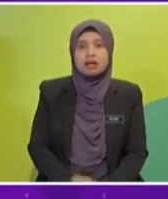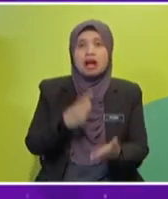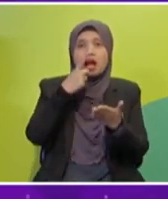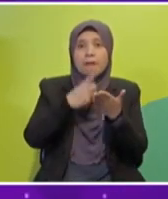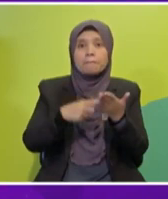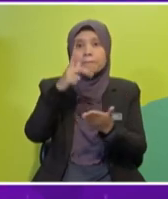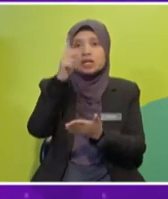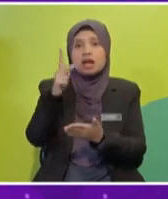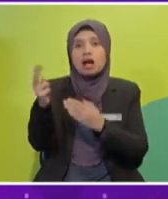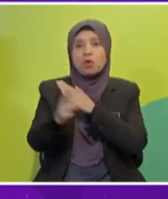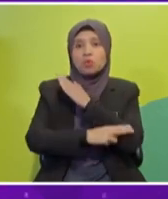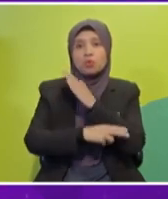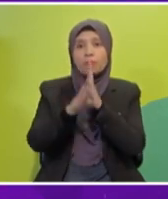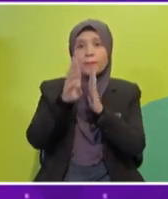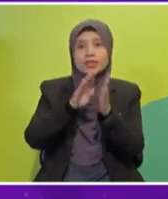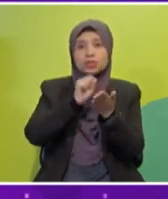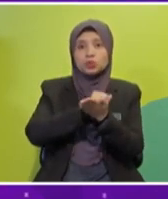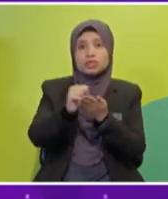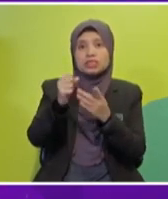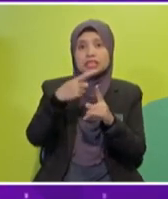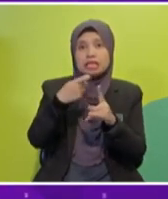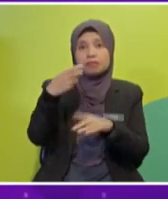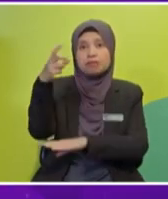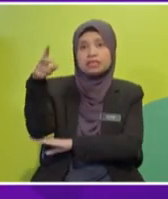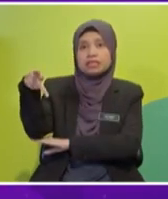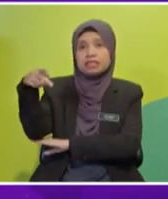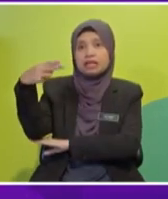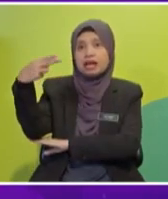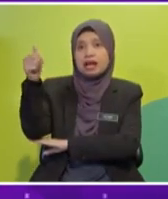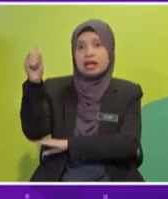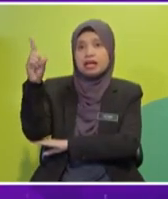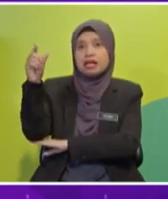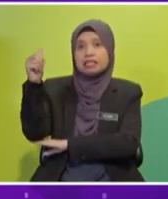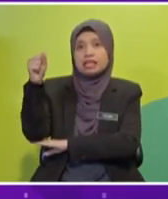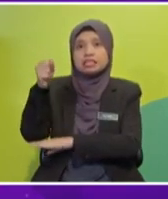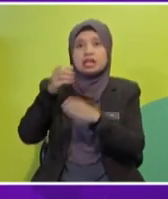Apakah hukum bersuci daripada hadas besar? Daripada sampul yang ke-6.